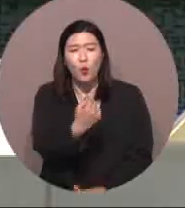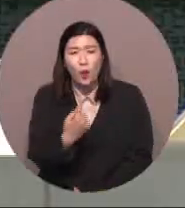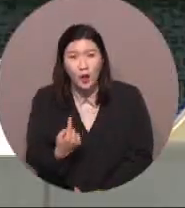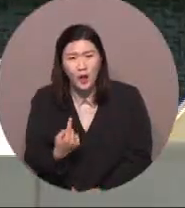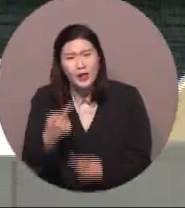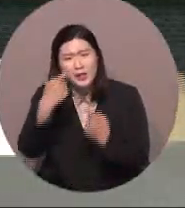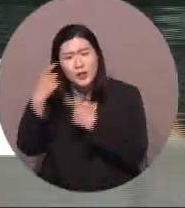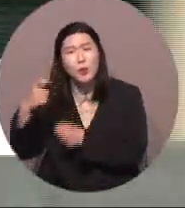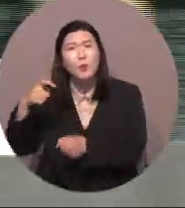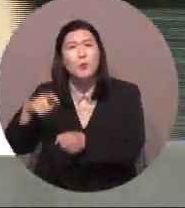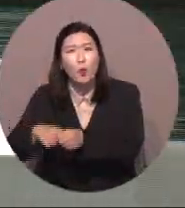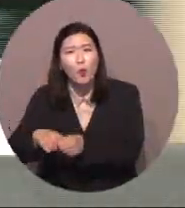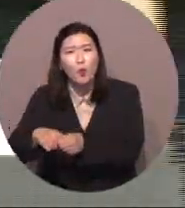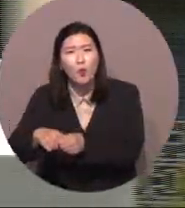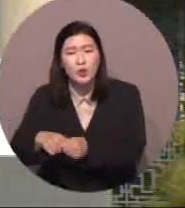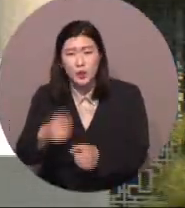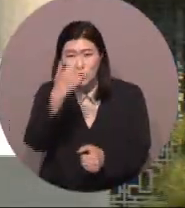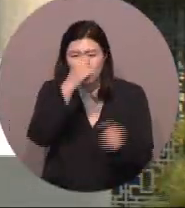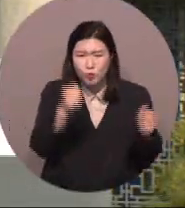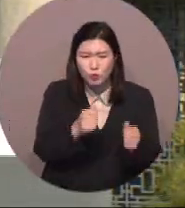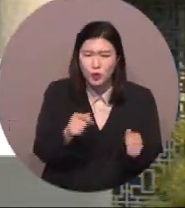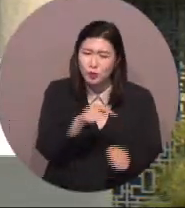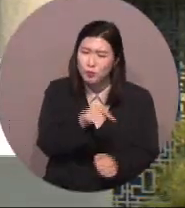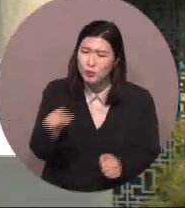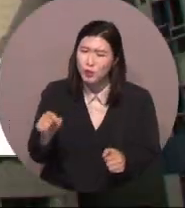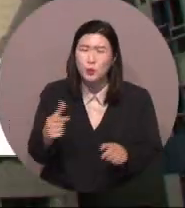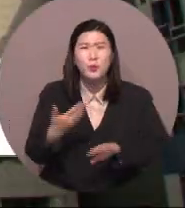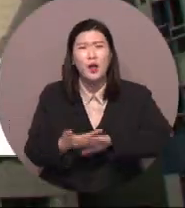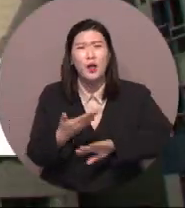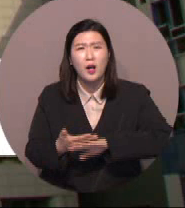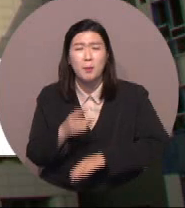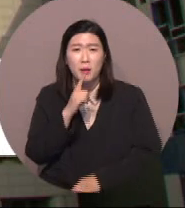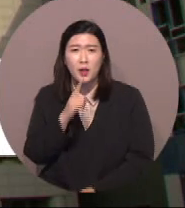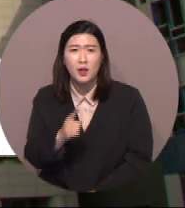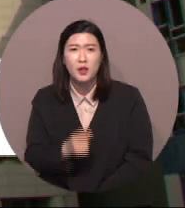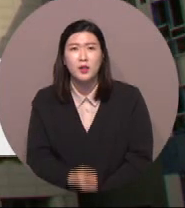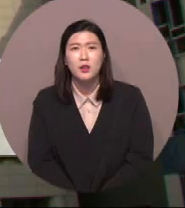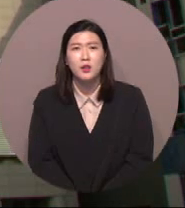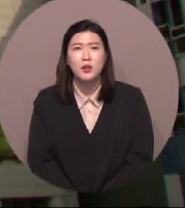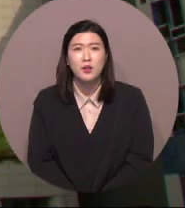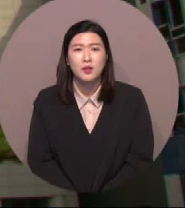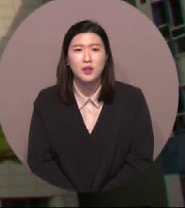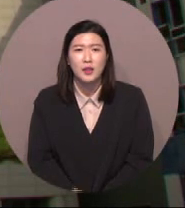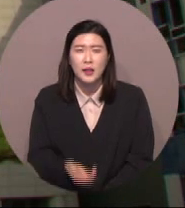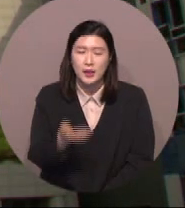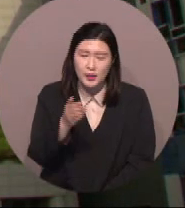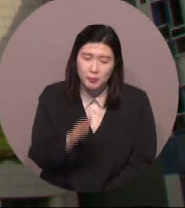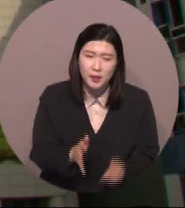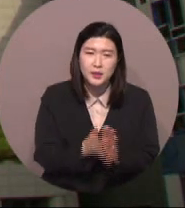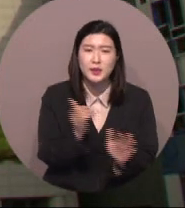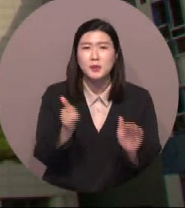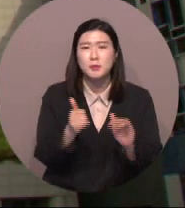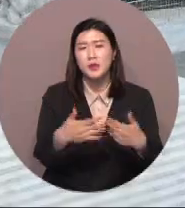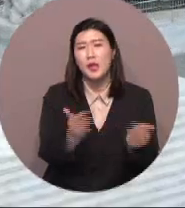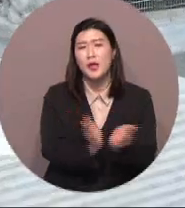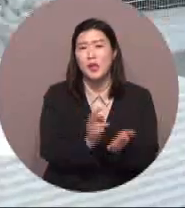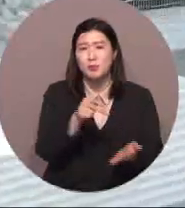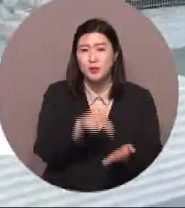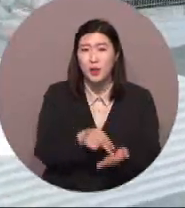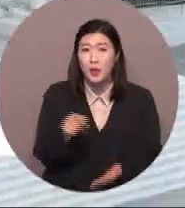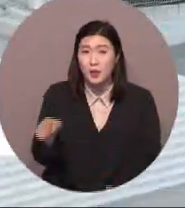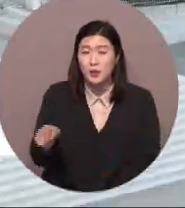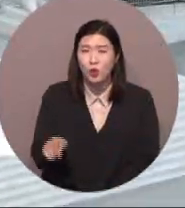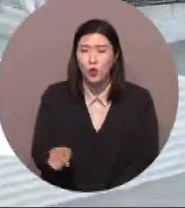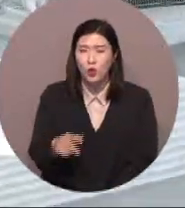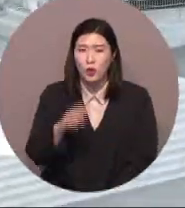기념한 비석 일뿐 충북의 경우 와는 다소 성격이 다르다 는 입장입니다 하지만 시민단체들은 사법부에